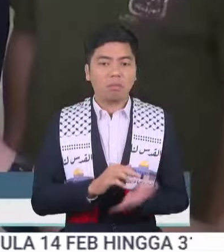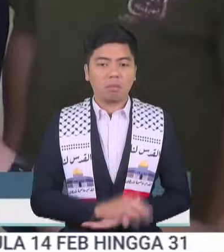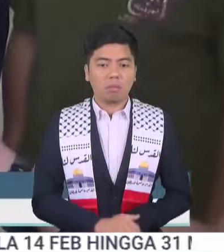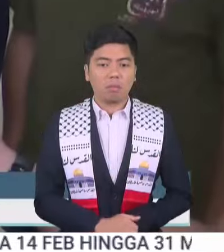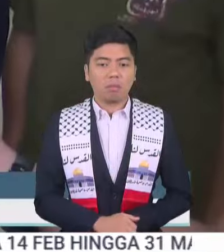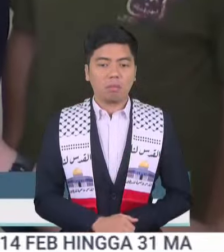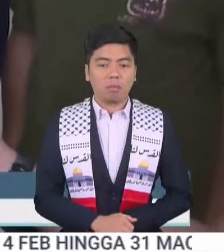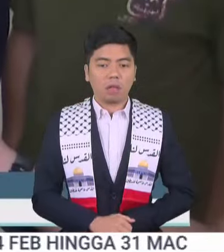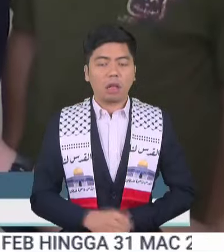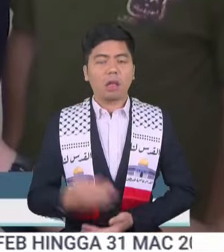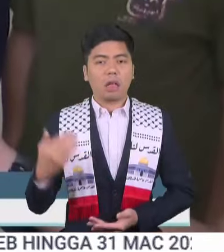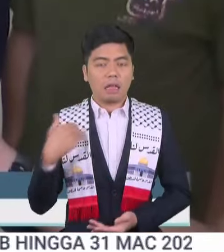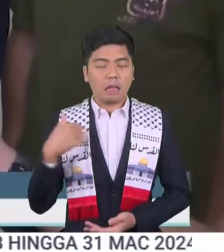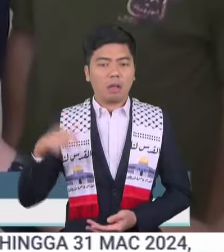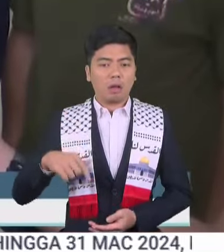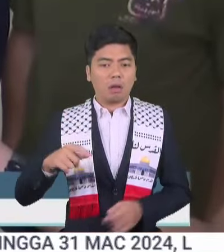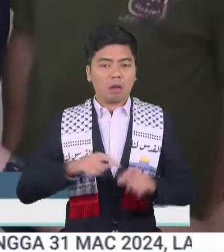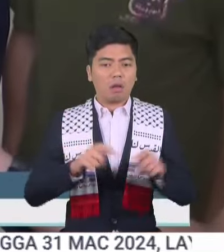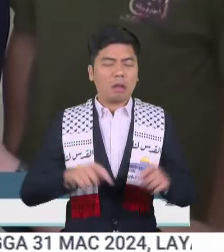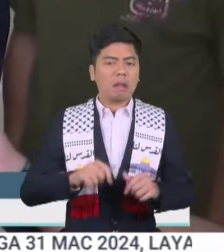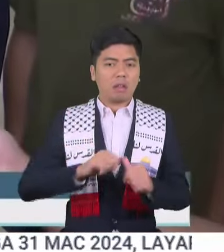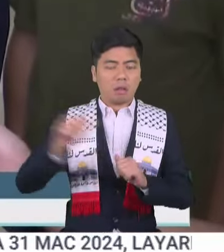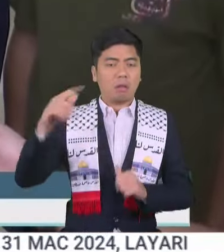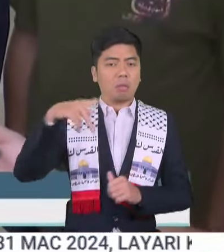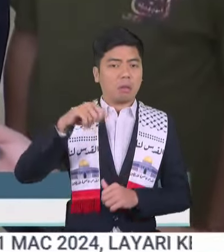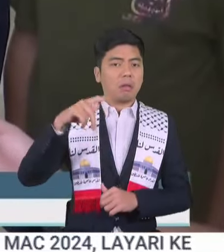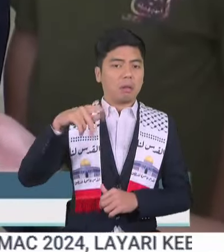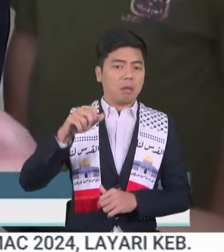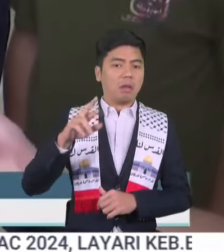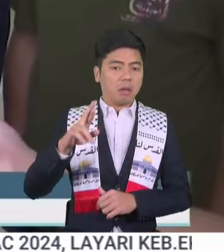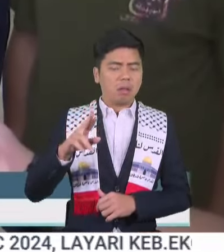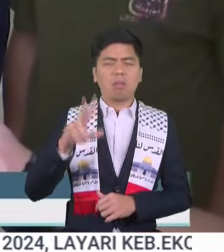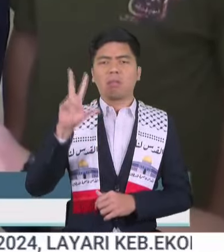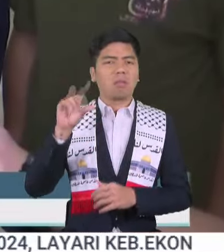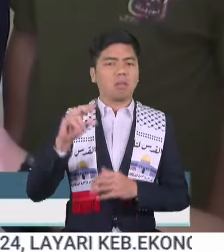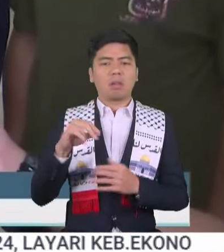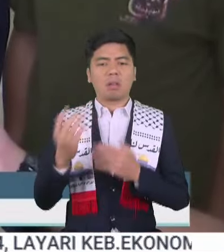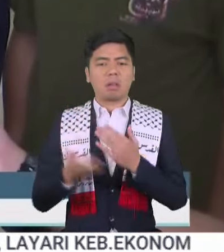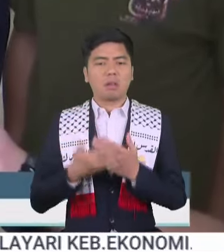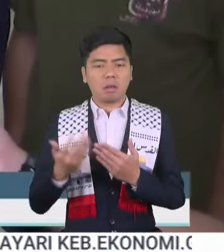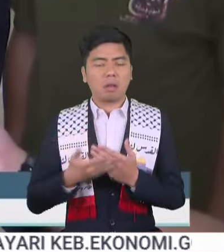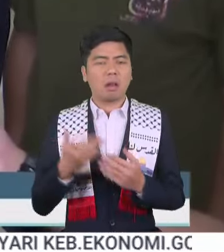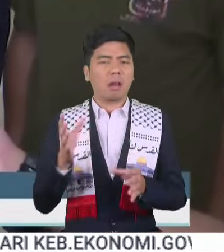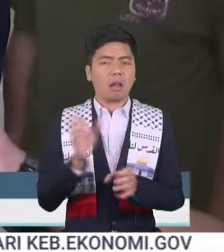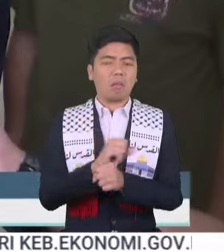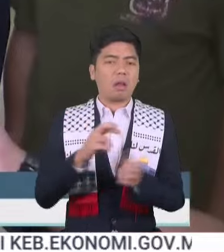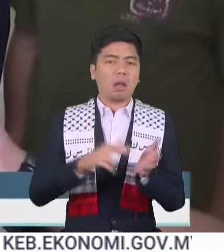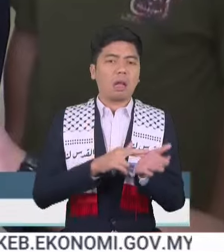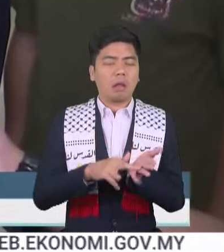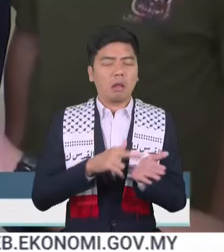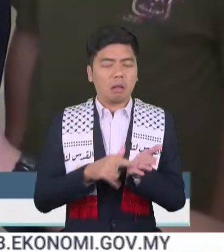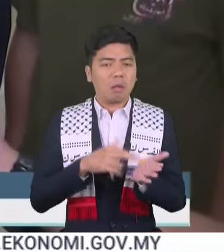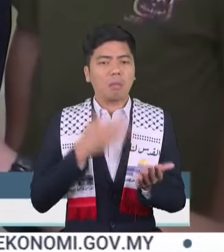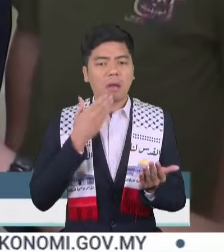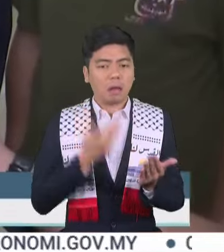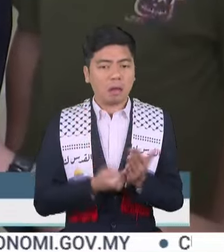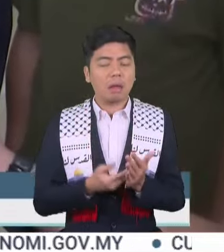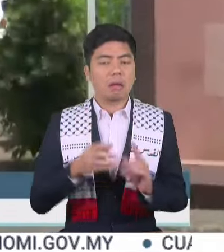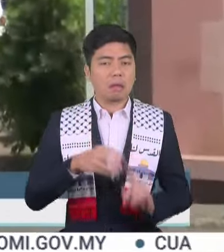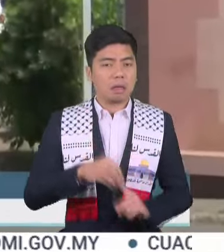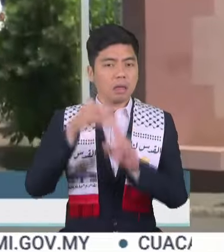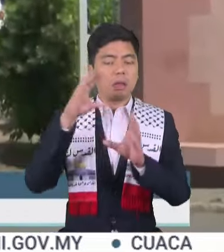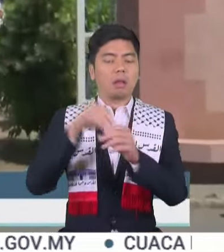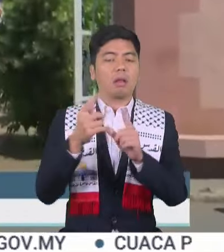ini adalah satu lokasi yang lebih jauh daripada bandar. Mereka bukan senang untuk mendapat rawatan yang baik. Khususnya di Tawau